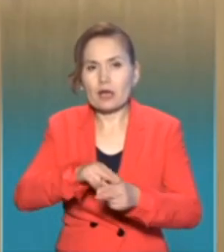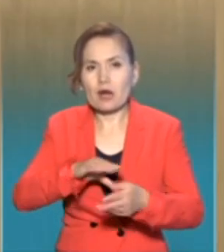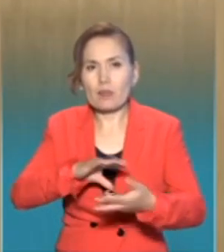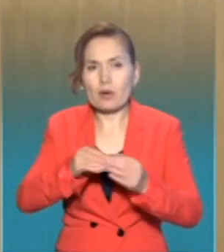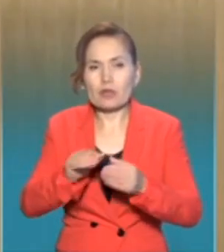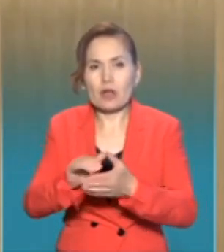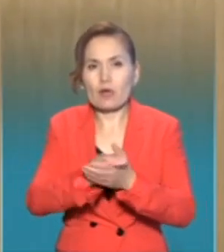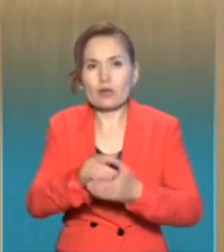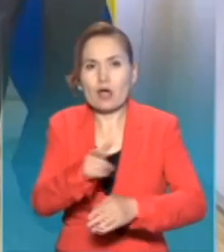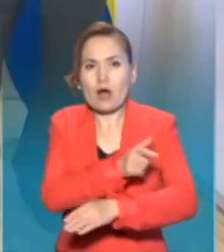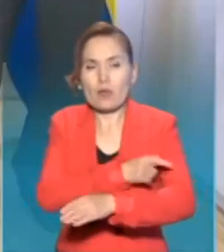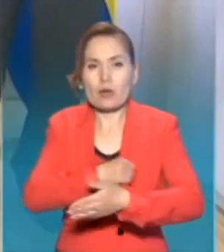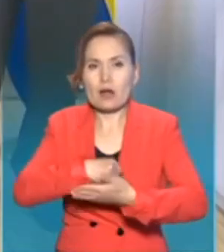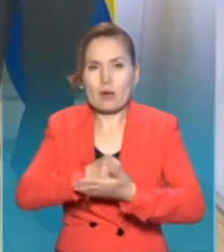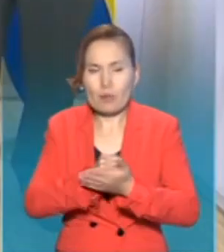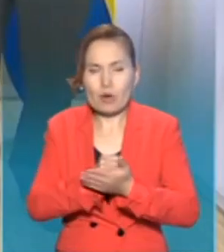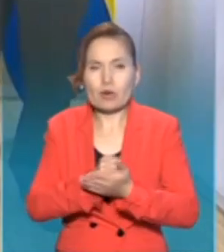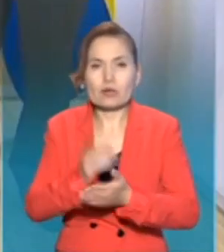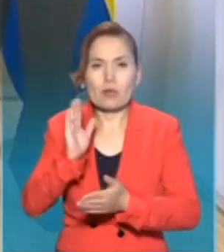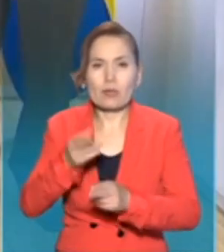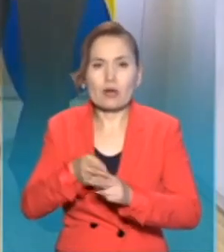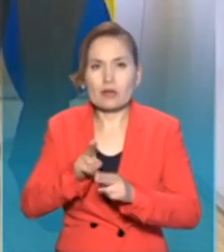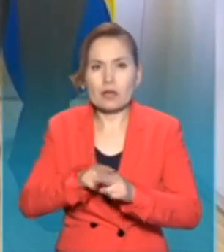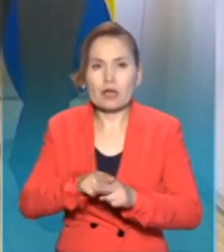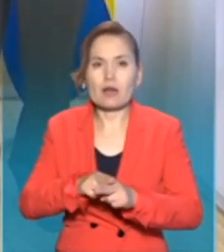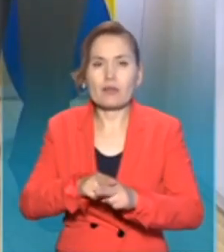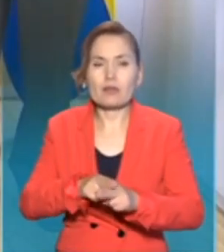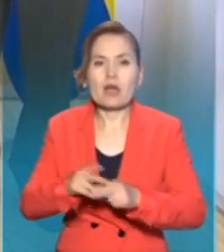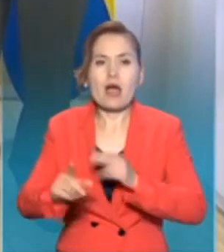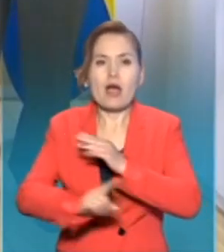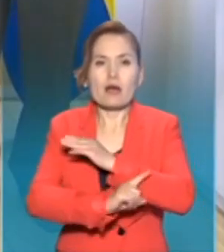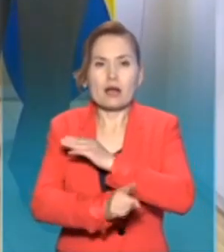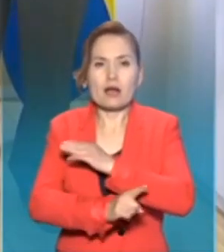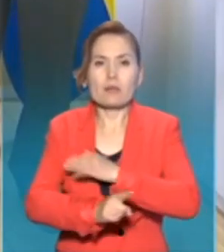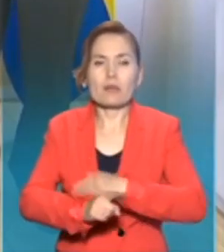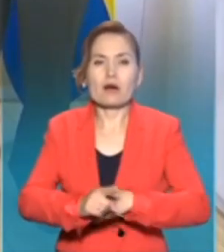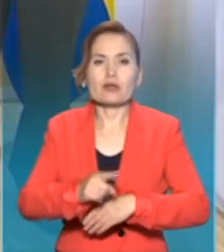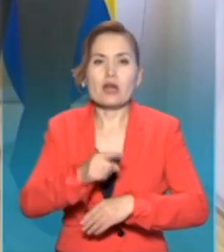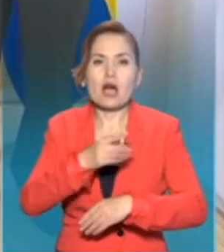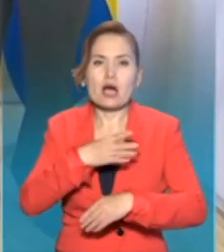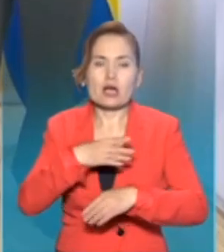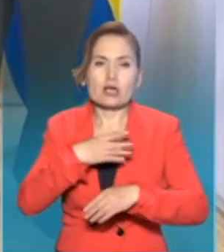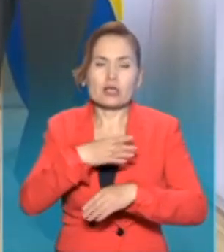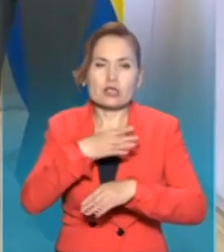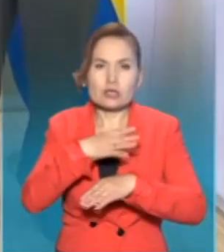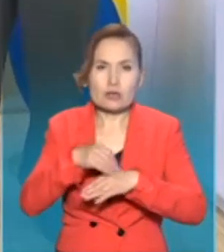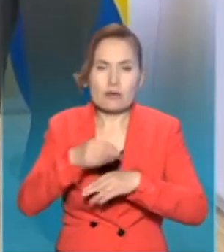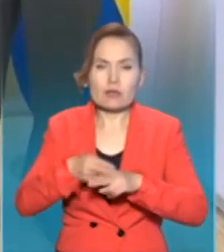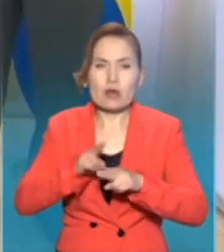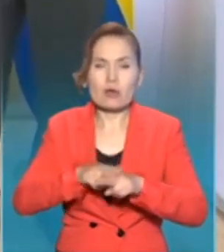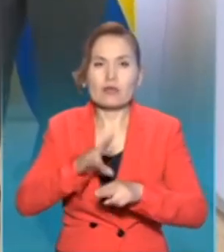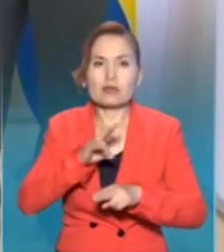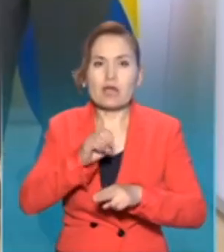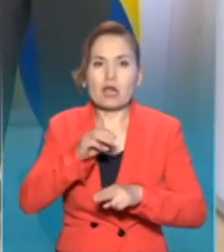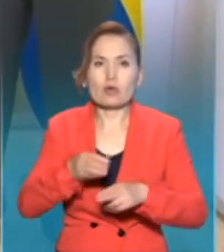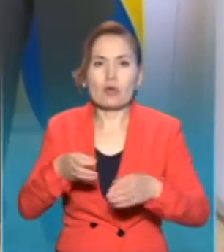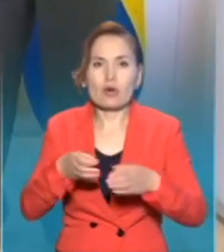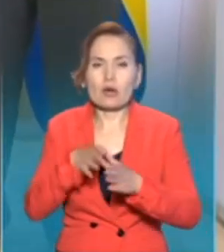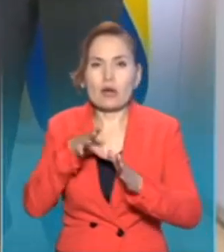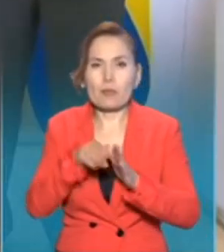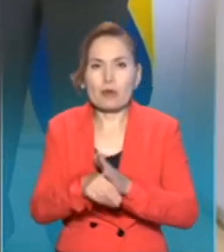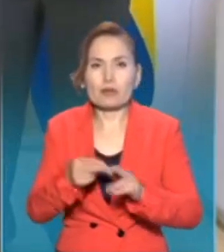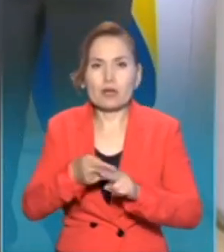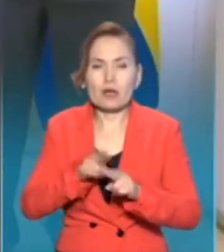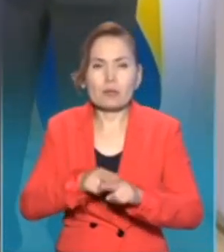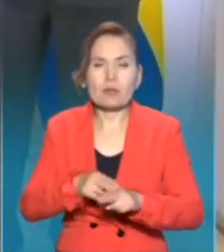мүше елдерде ратификациялаудан өтеді. Кейбір мәліметтерге қарағанда, Финляндия мен Швеция жыл соңына таман НАТО-ның құрамына кіруі мүмкін. Қырғиға бақ соғыс